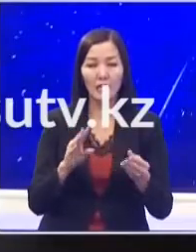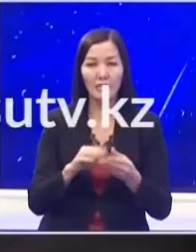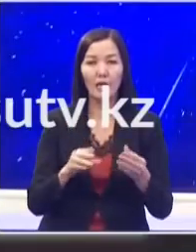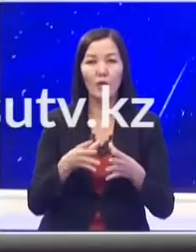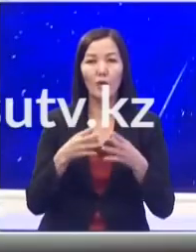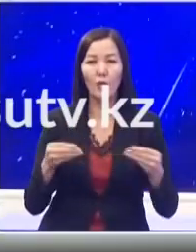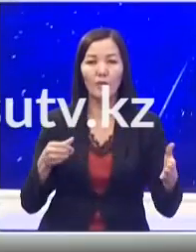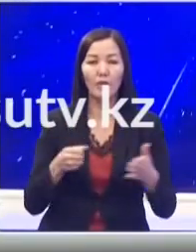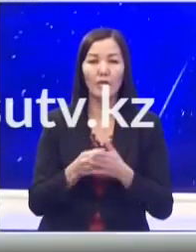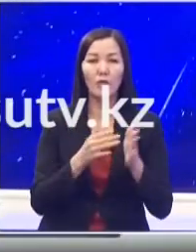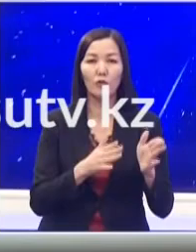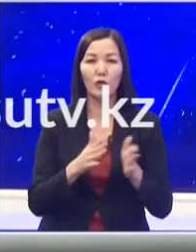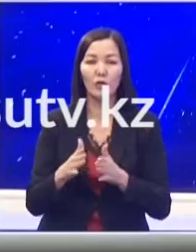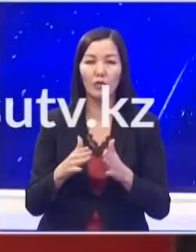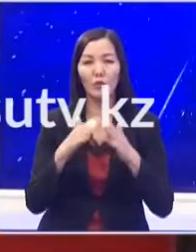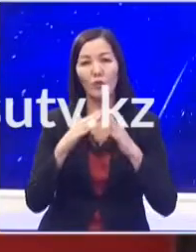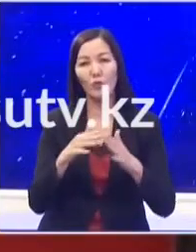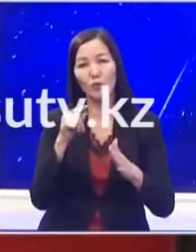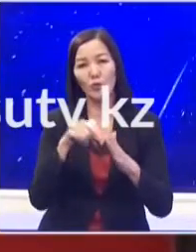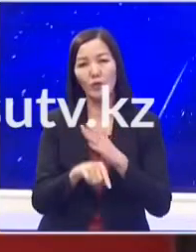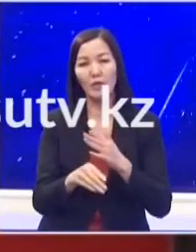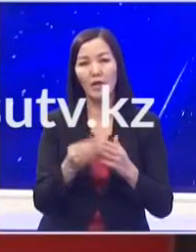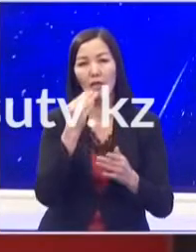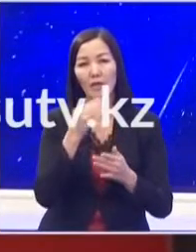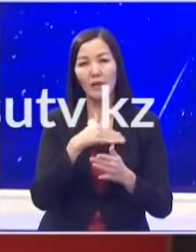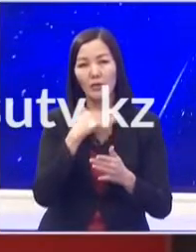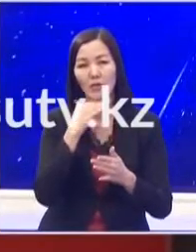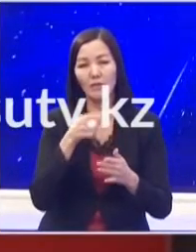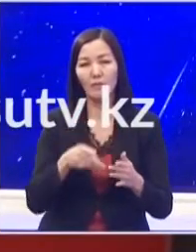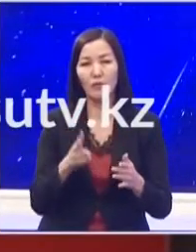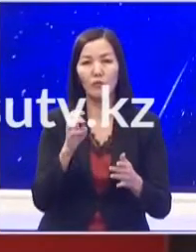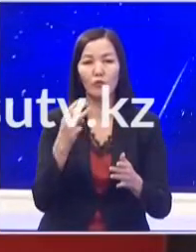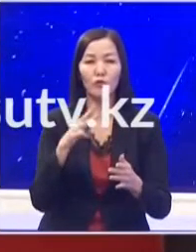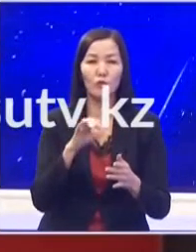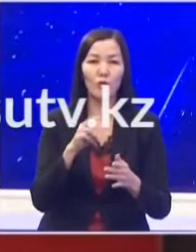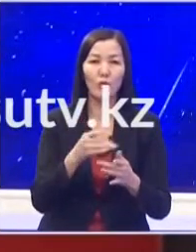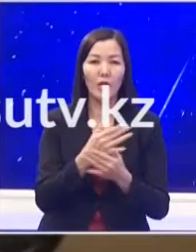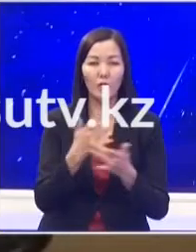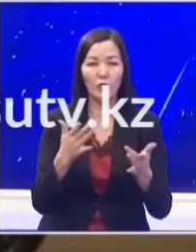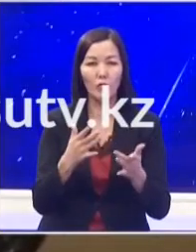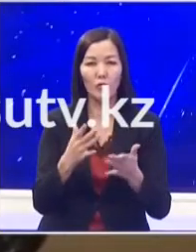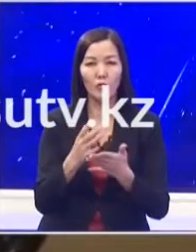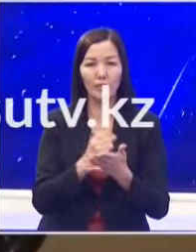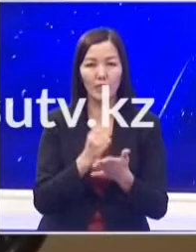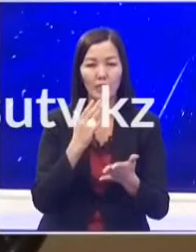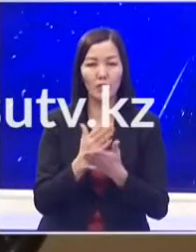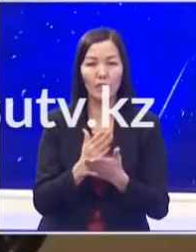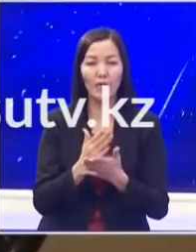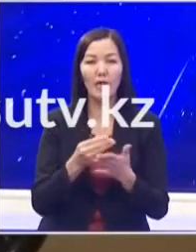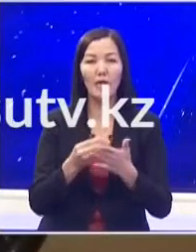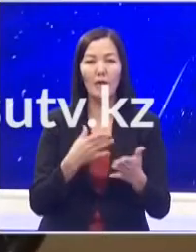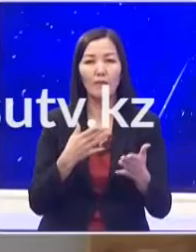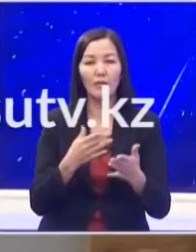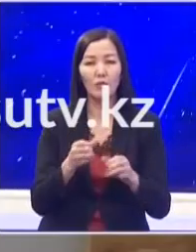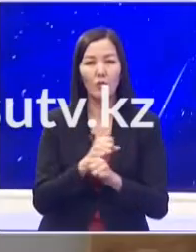көктемге дейін тұрақтандыру қорында азық жеткілікті. Бүгінге 1330 тонна өнім сақталып тұр, қымбатшылыққа негіз жоқ